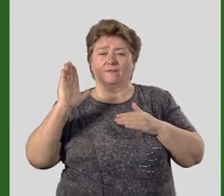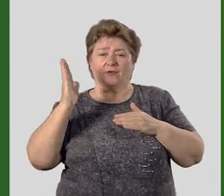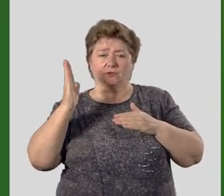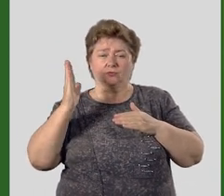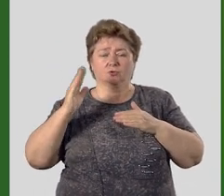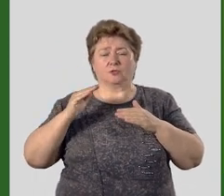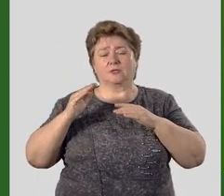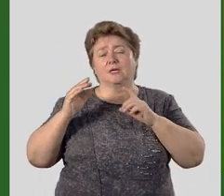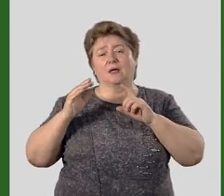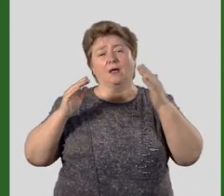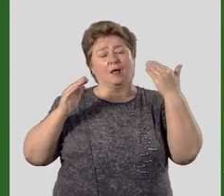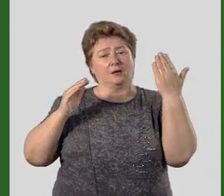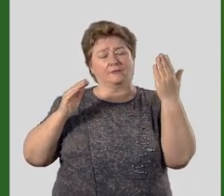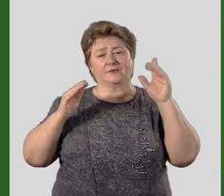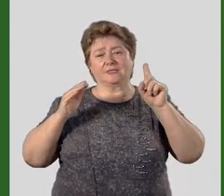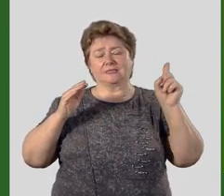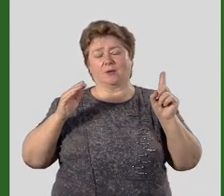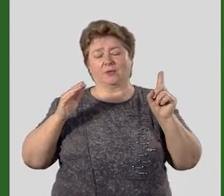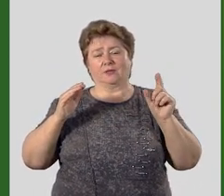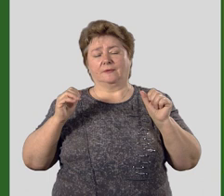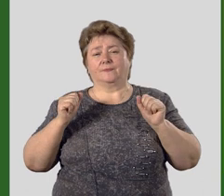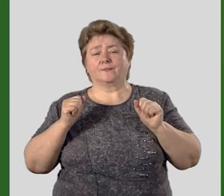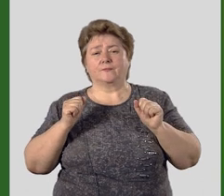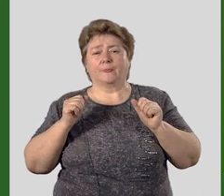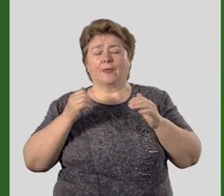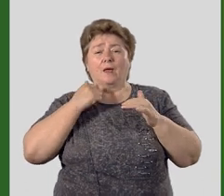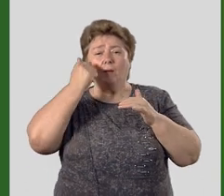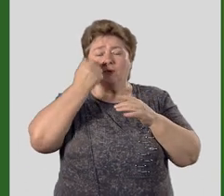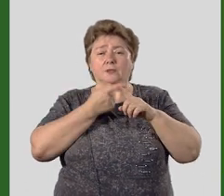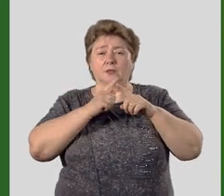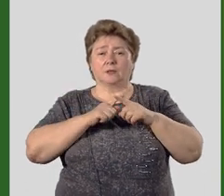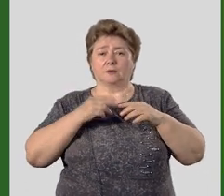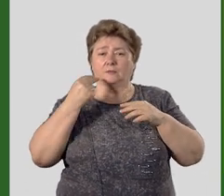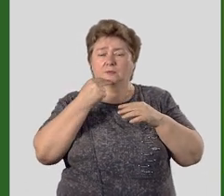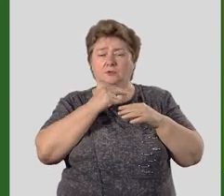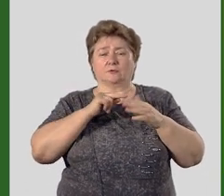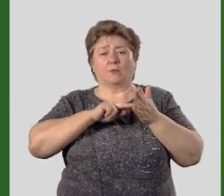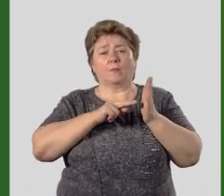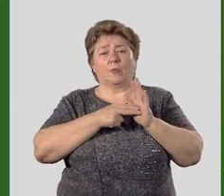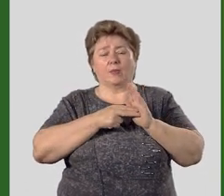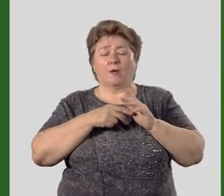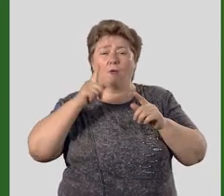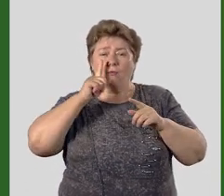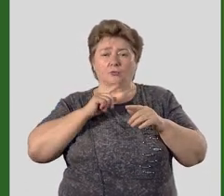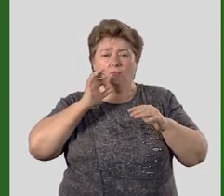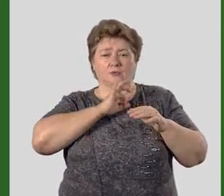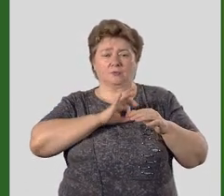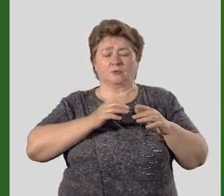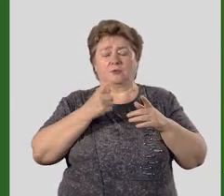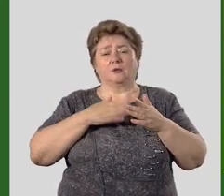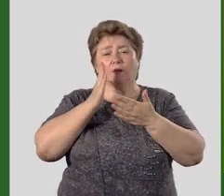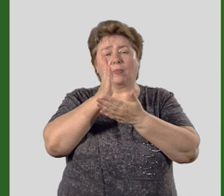восточный и левый – западный. Благодаря этому свойству плана его удобно использовать